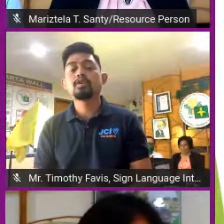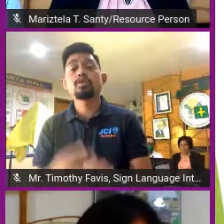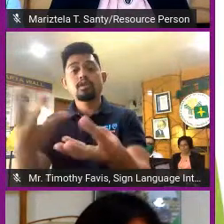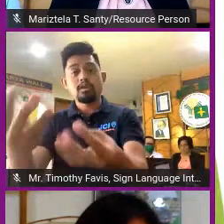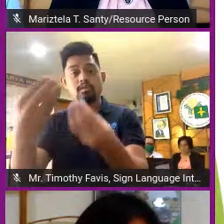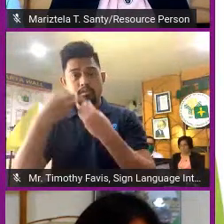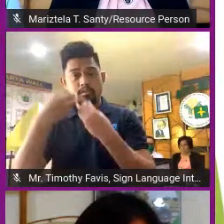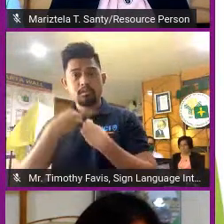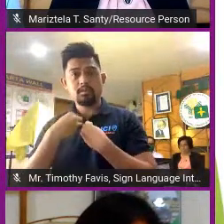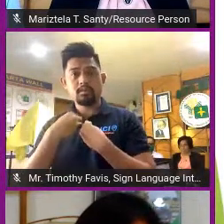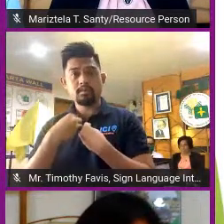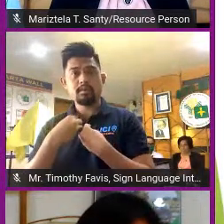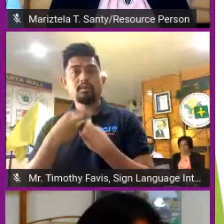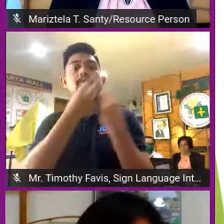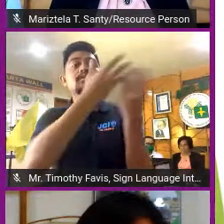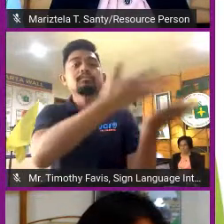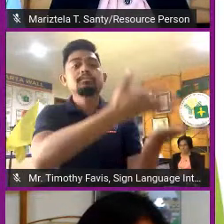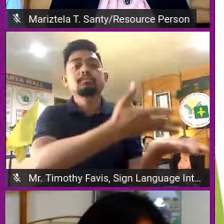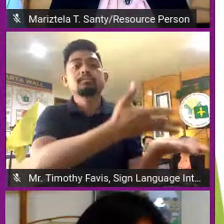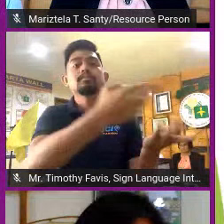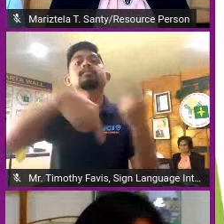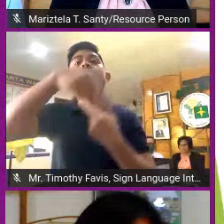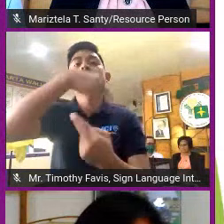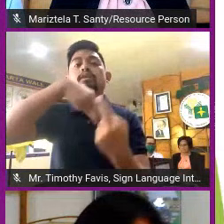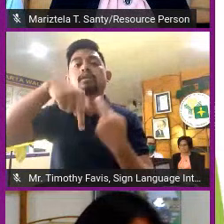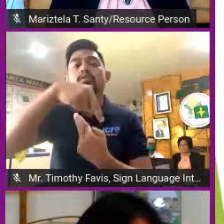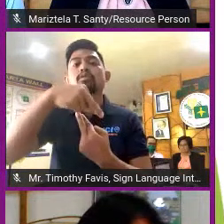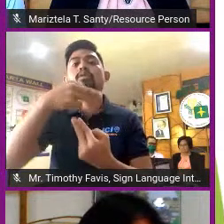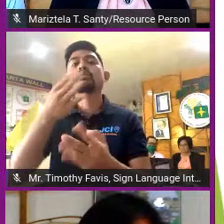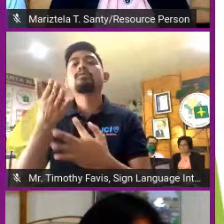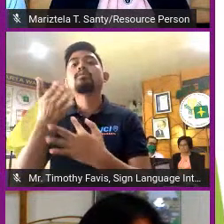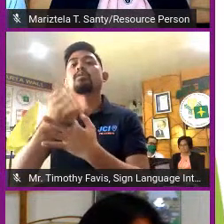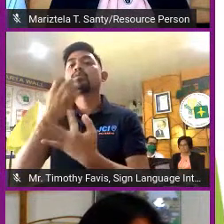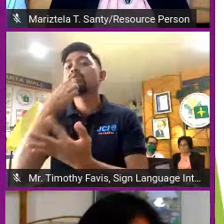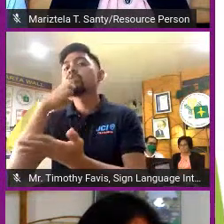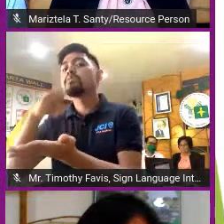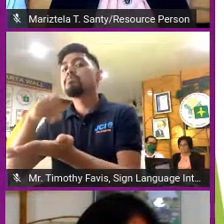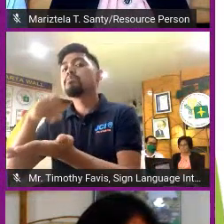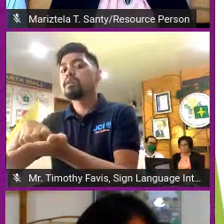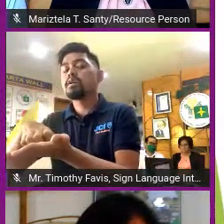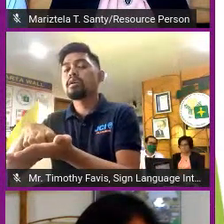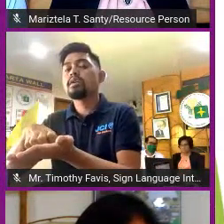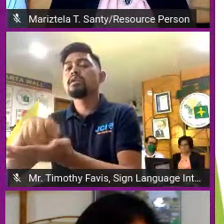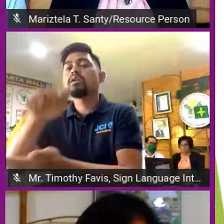amin sa pamamagitan ng email doon po sa cdms at